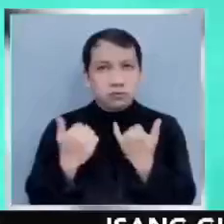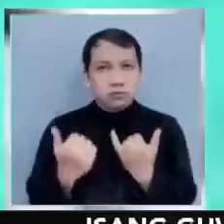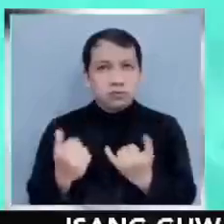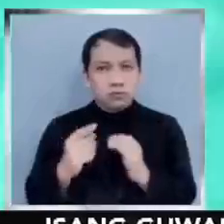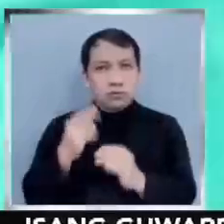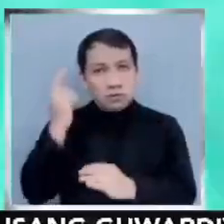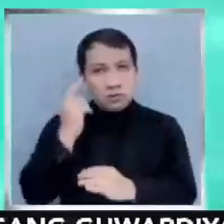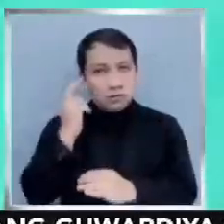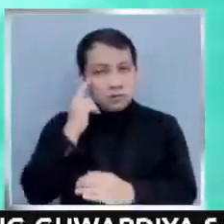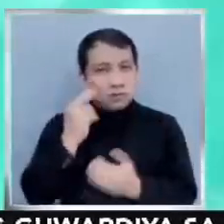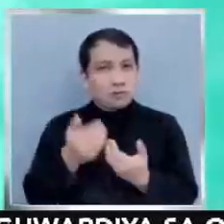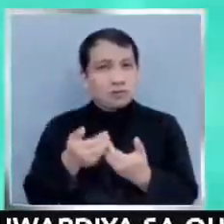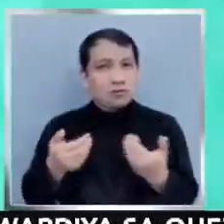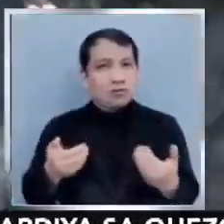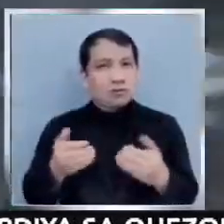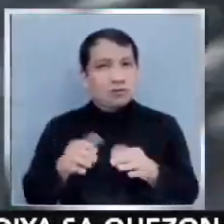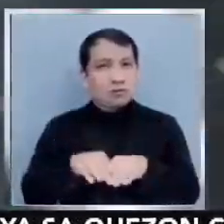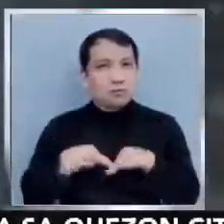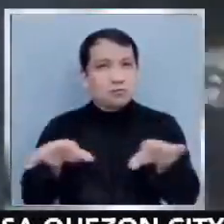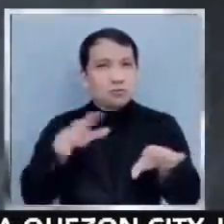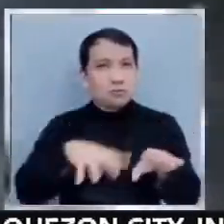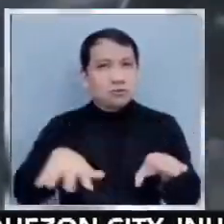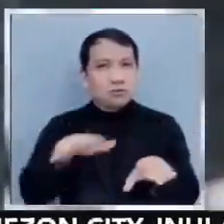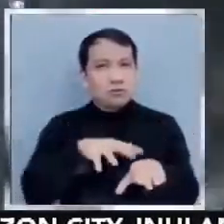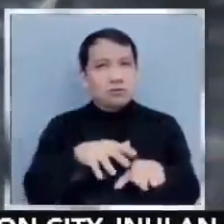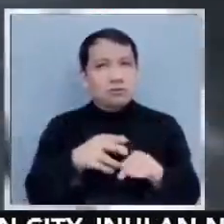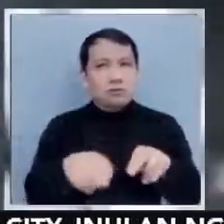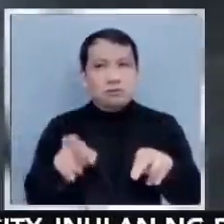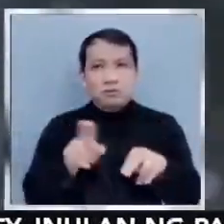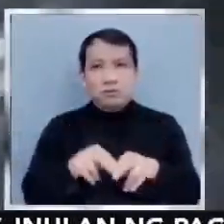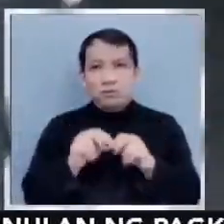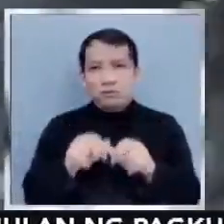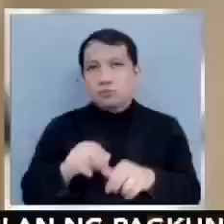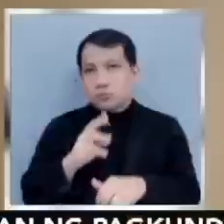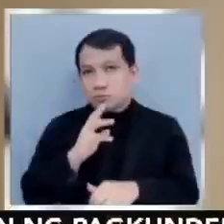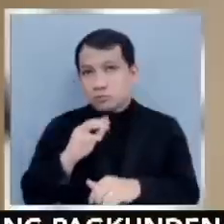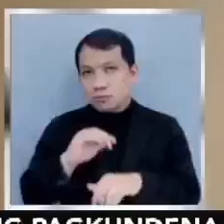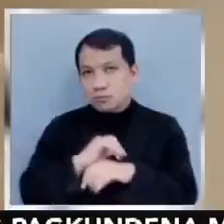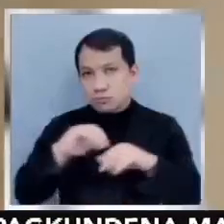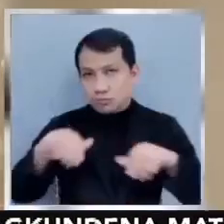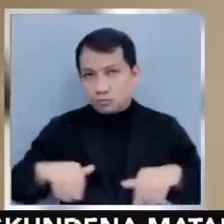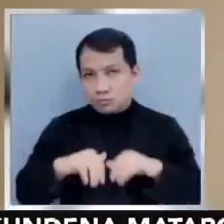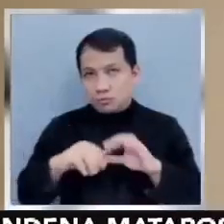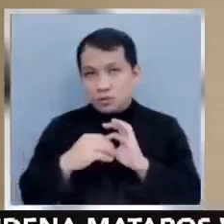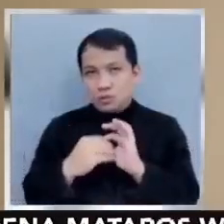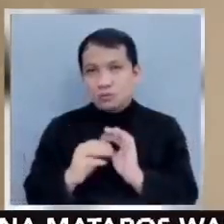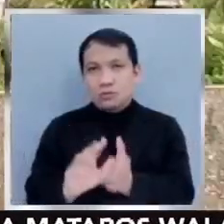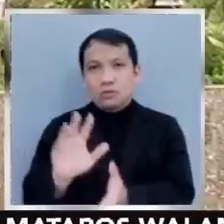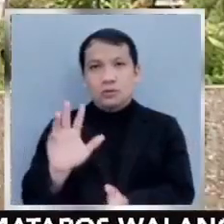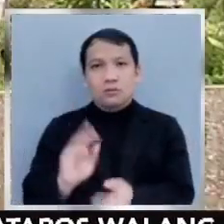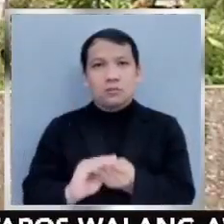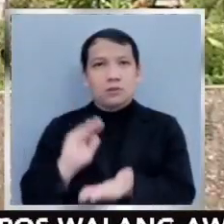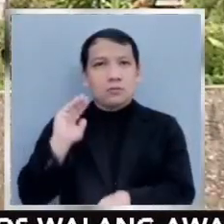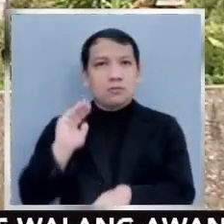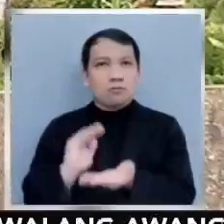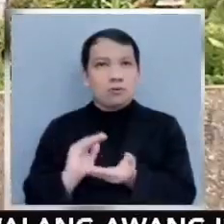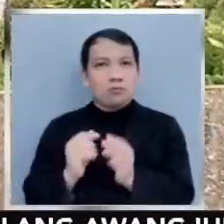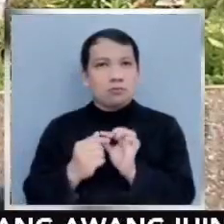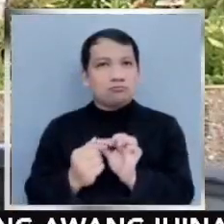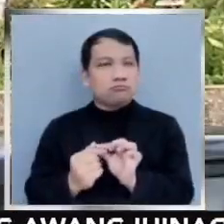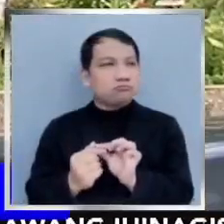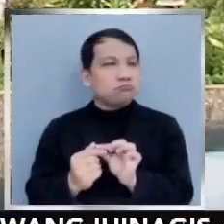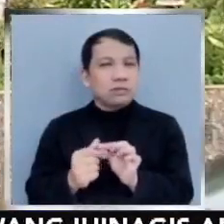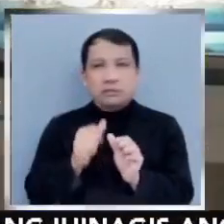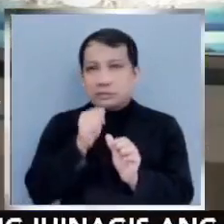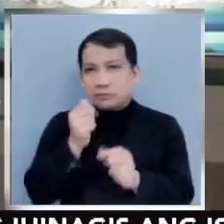na-isolate po natin siya to off-peak hours yung interruption. Patuloy po yung ating pagtatrabaho para ma-minimize po yung epekto nito. Hindi pa masabi ng